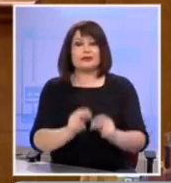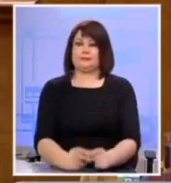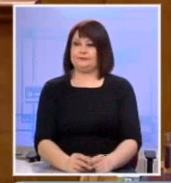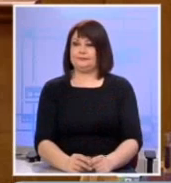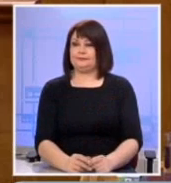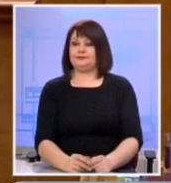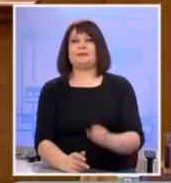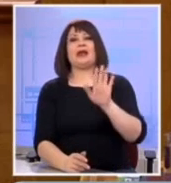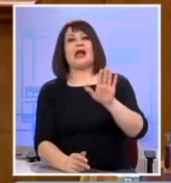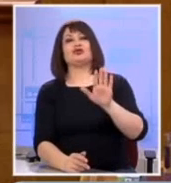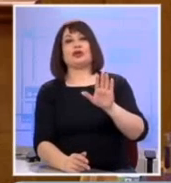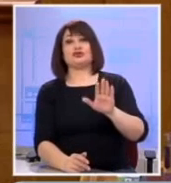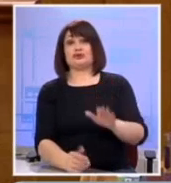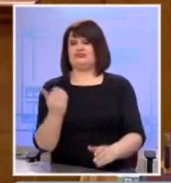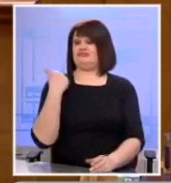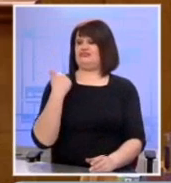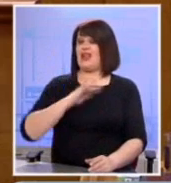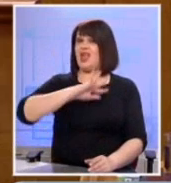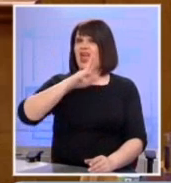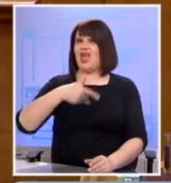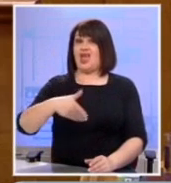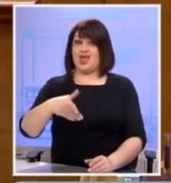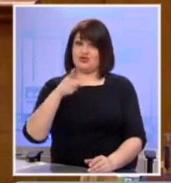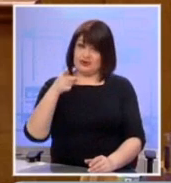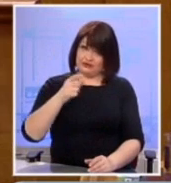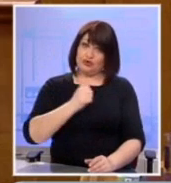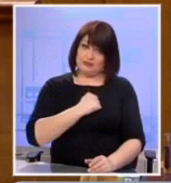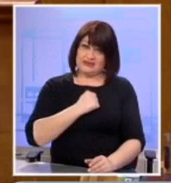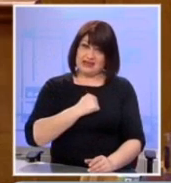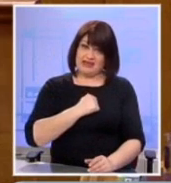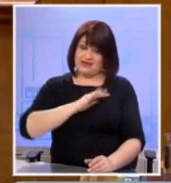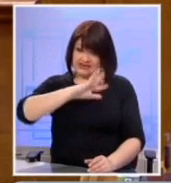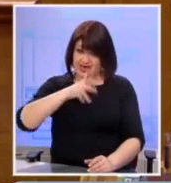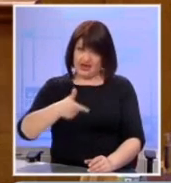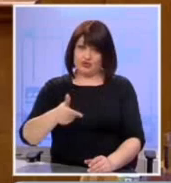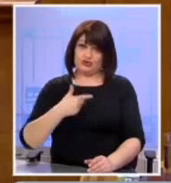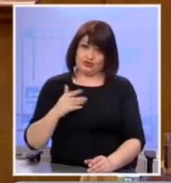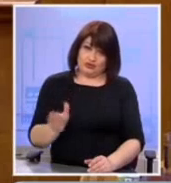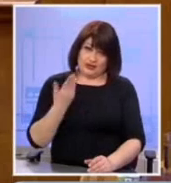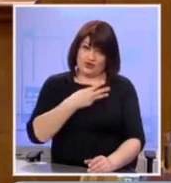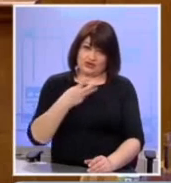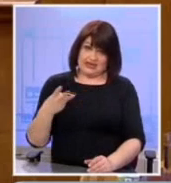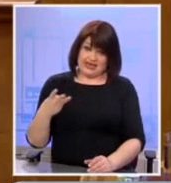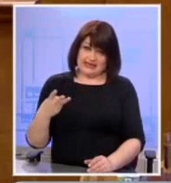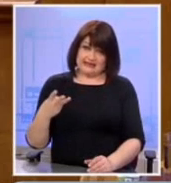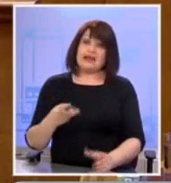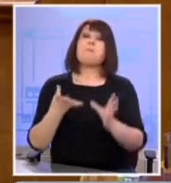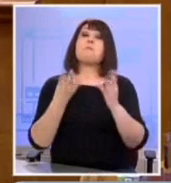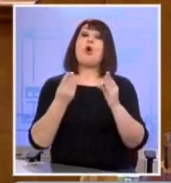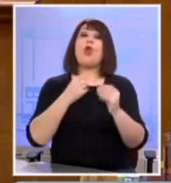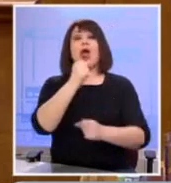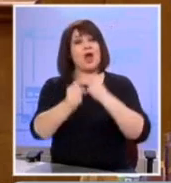Άστο το μέχρι πότε. Άστο, με αυτό ζεις. Αυτό σε κρατάει σε ζωή. Το μέχρι πότε, να σκέφτεσαι κάθε βράδυ. Μέχρι πολλά